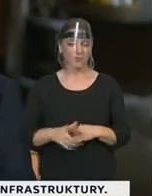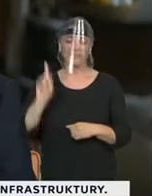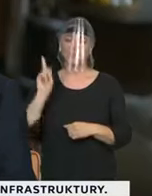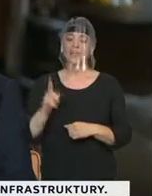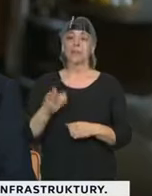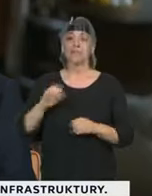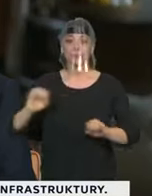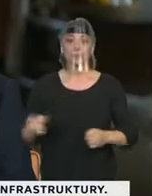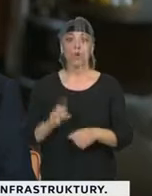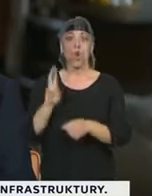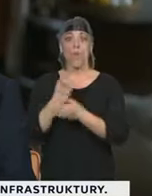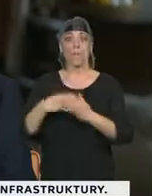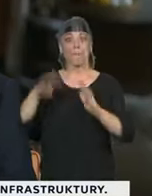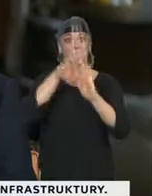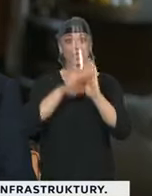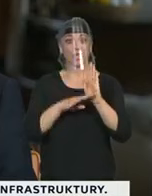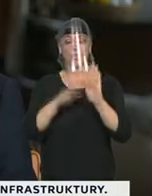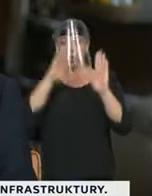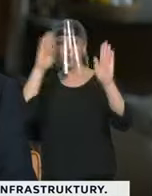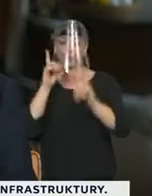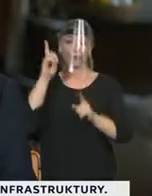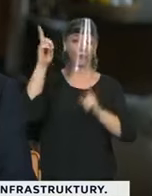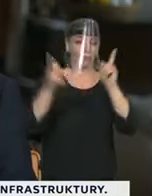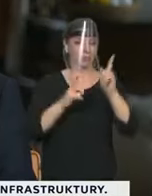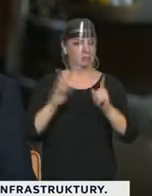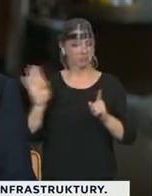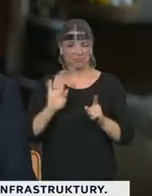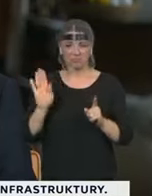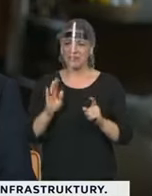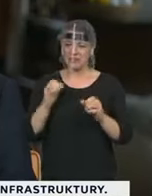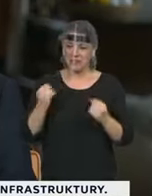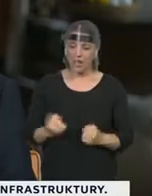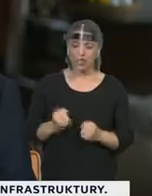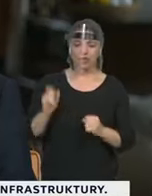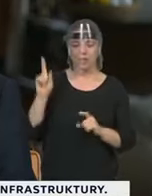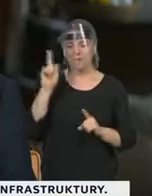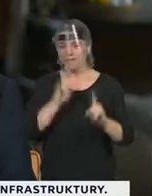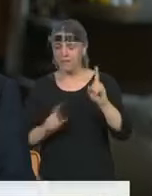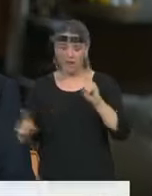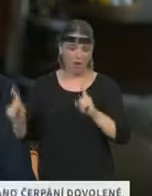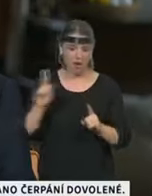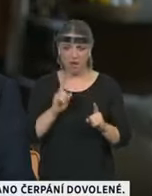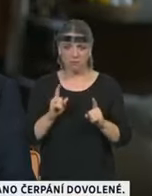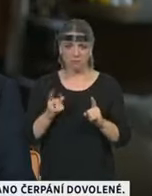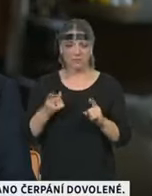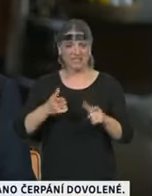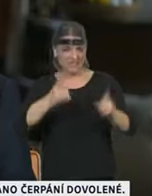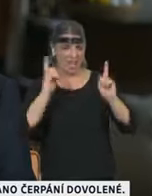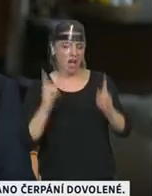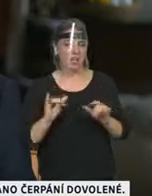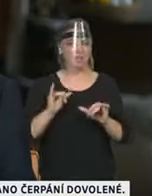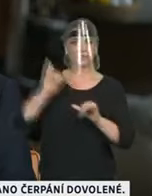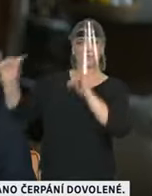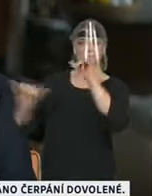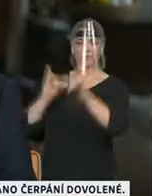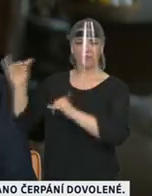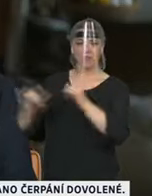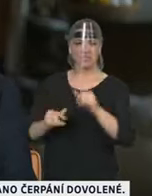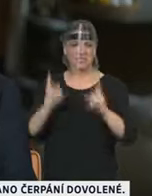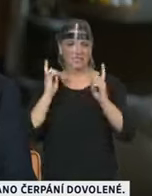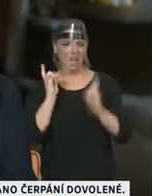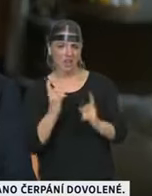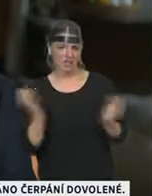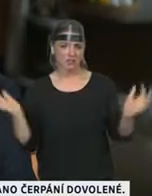rozhodnutím. Nikdy dřív jsem si neuměl představit, že lidem zakážeme cestovat nebo se sdružovat.